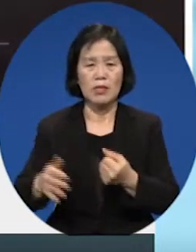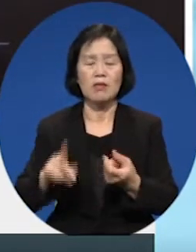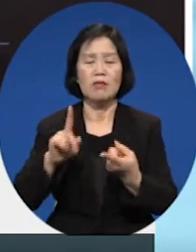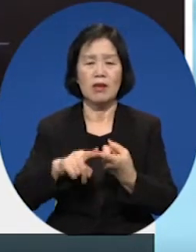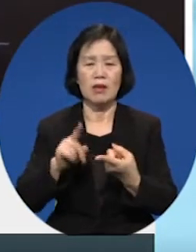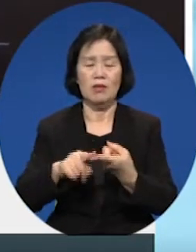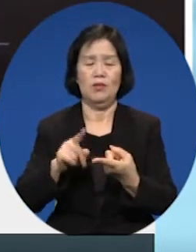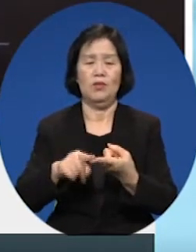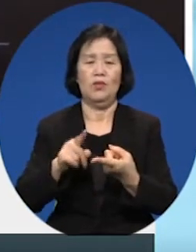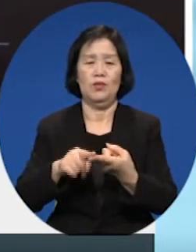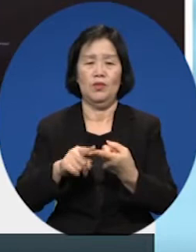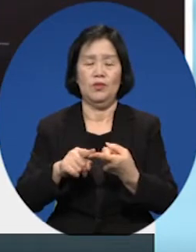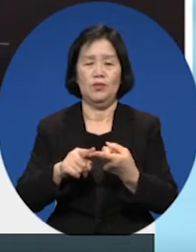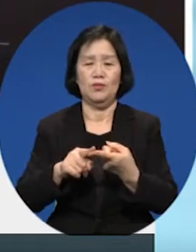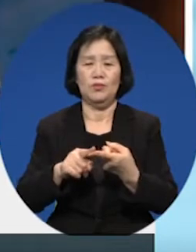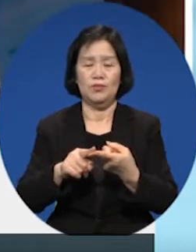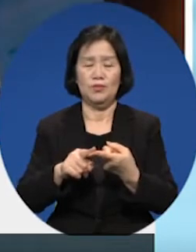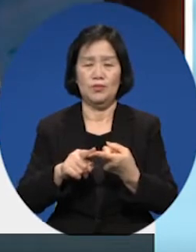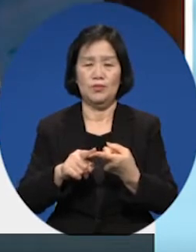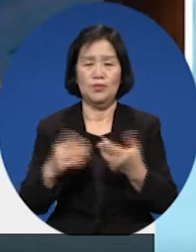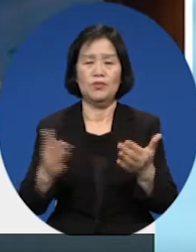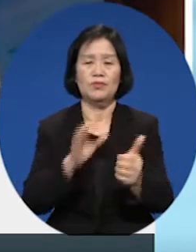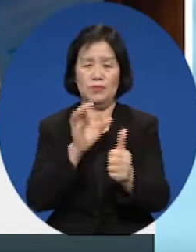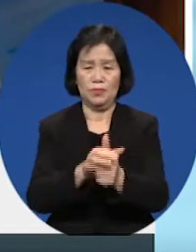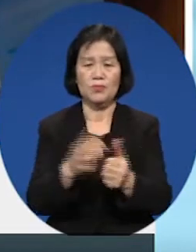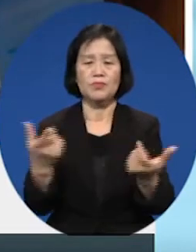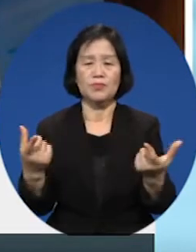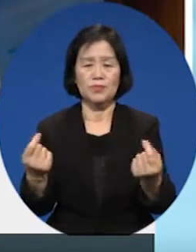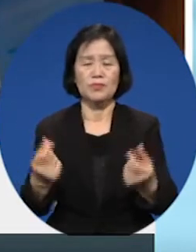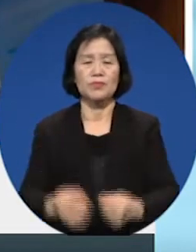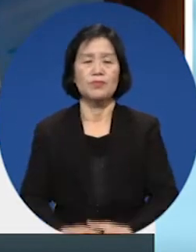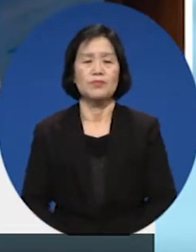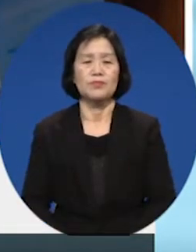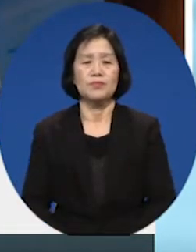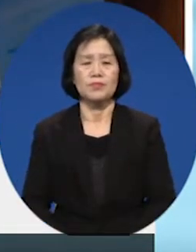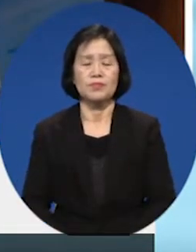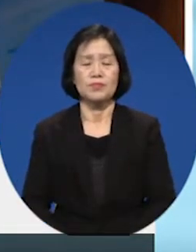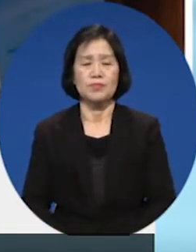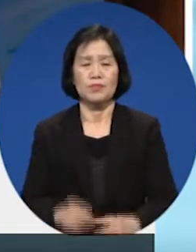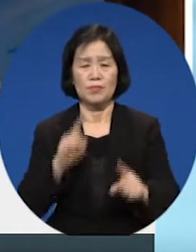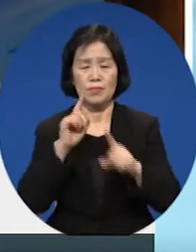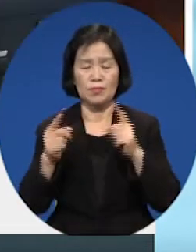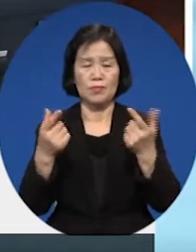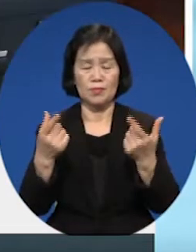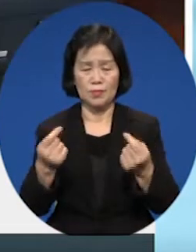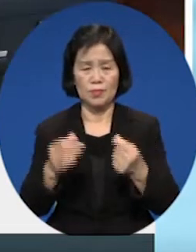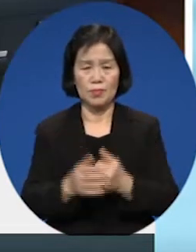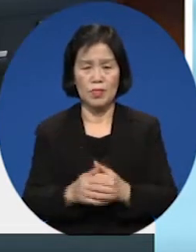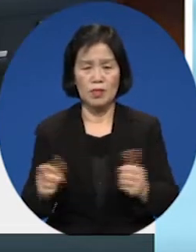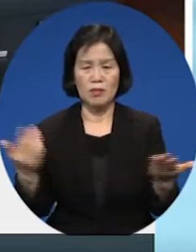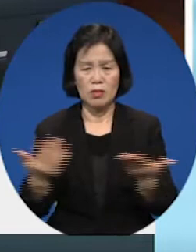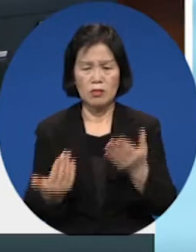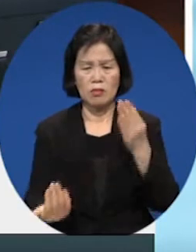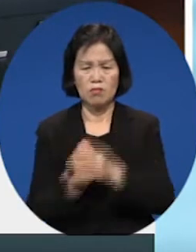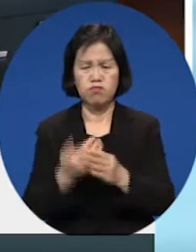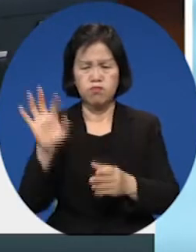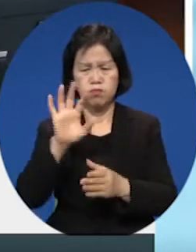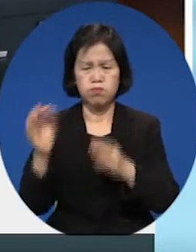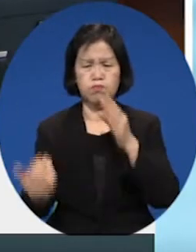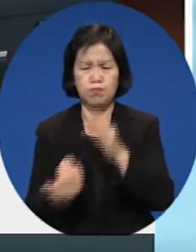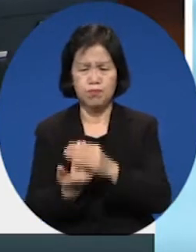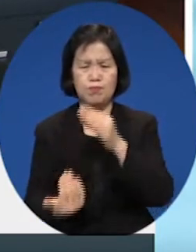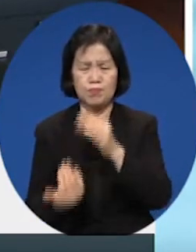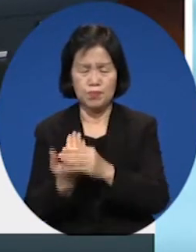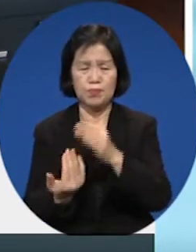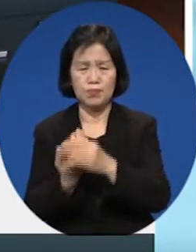어 위임하는 쪽으로 가지 않을까 그렇게 생각이 되고요 담은 말씀드렸던 것처럼 이런 일들이 자꾸 발생하면 발생할 수록